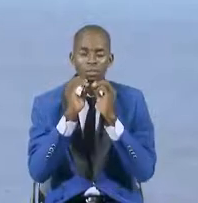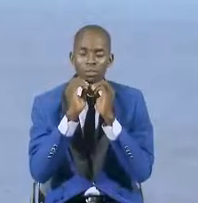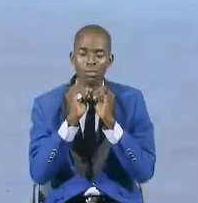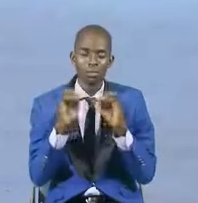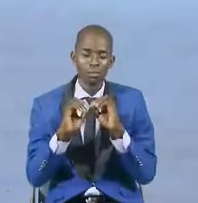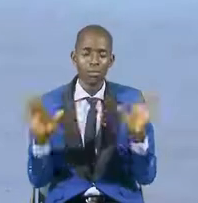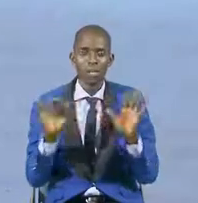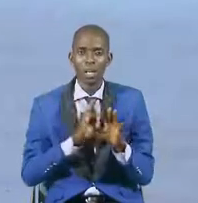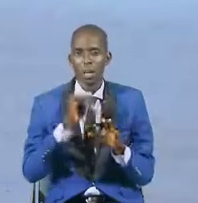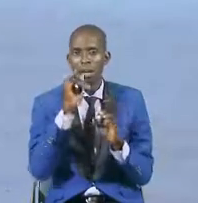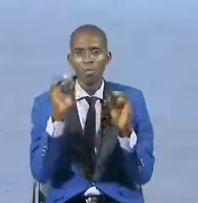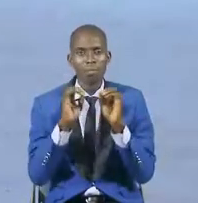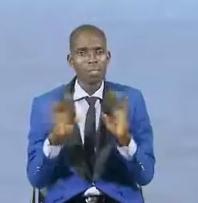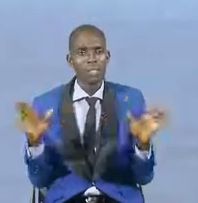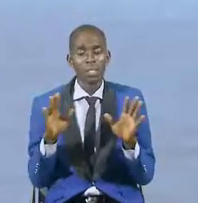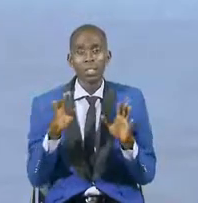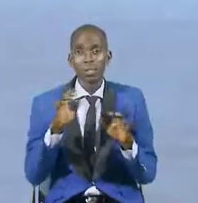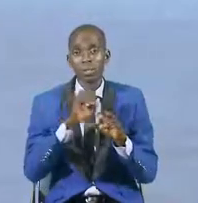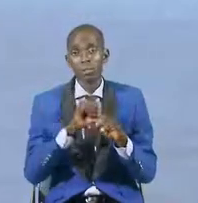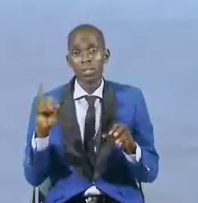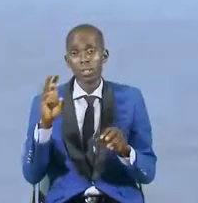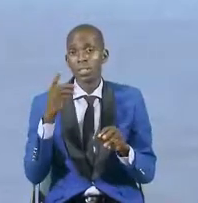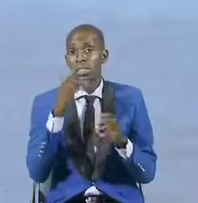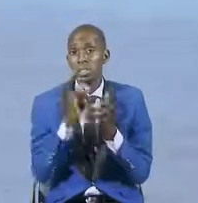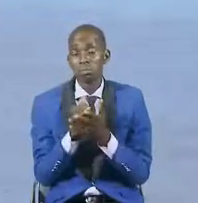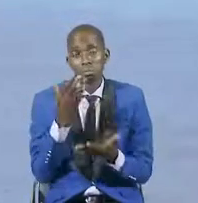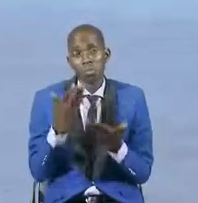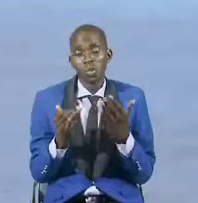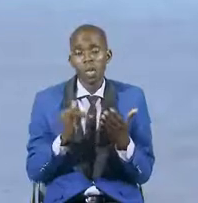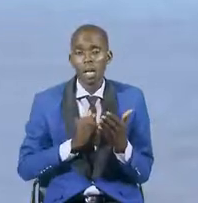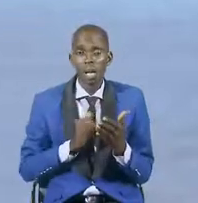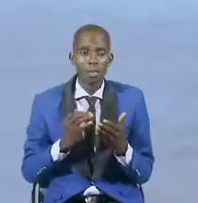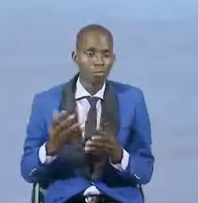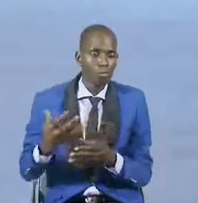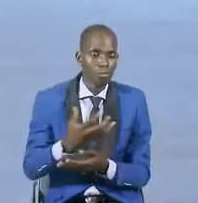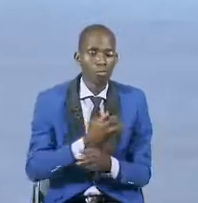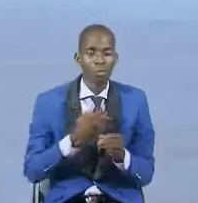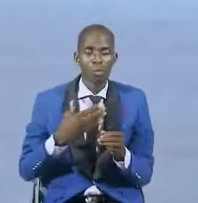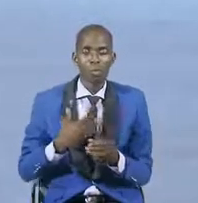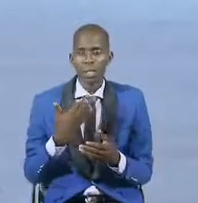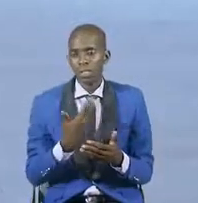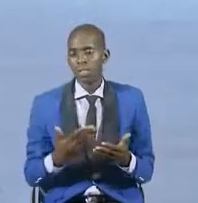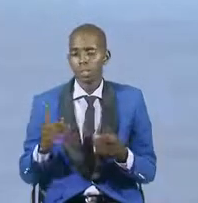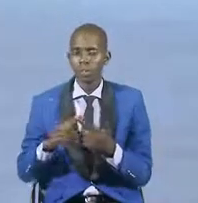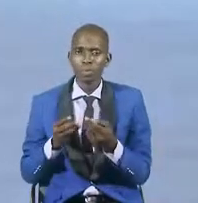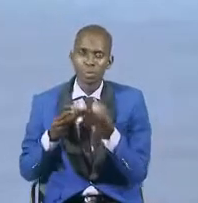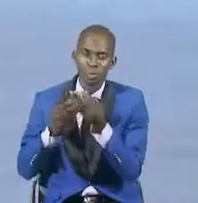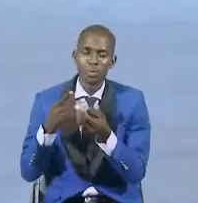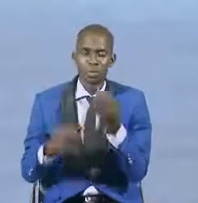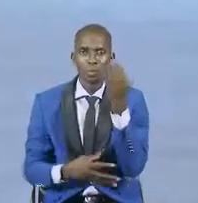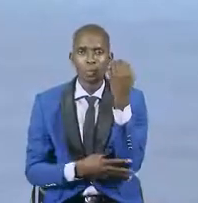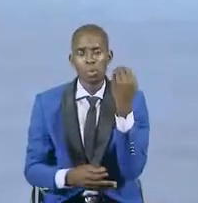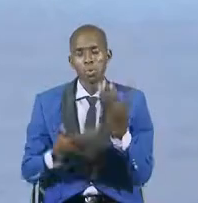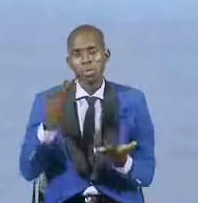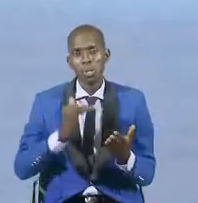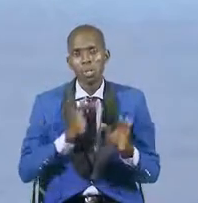Verset 3. Et quand je distribuerai tous mes biens pour la nourriture des pauvres,